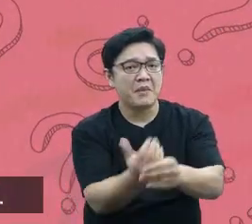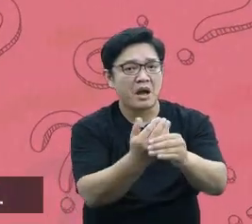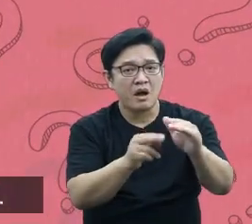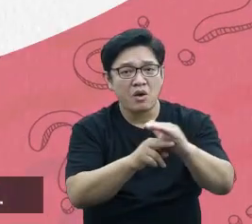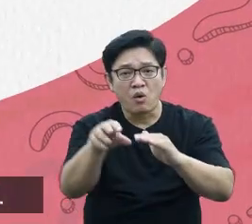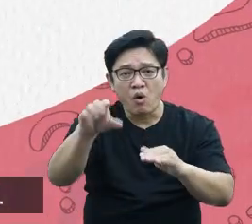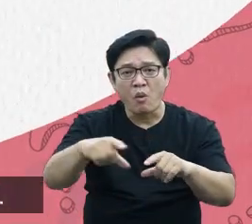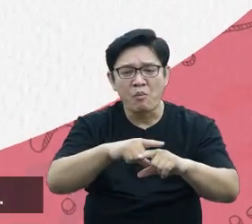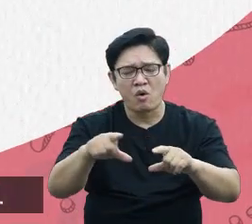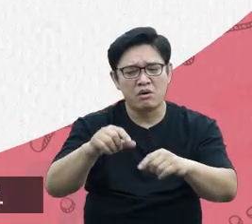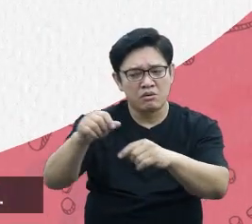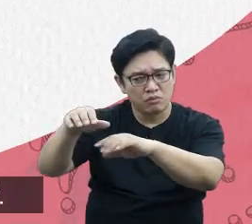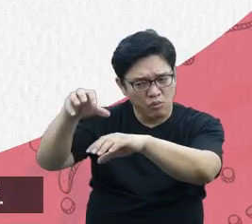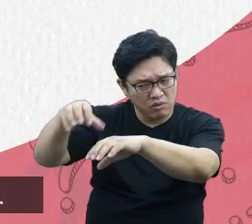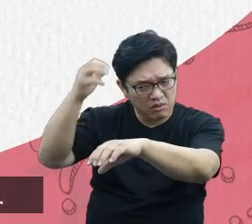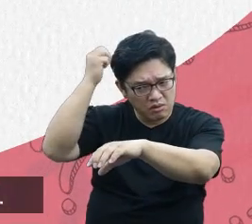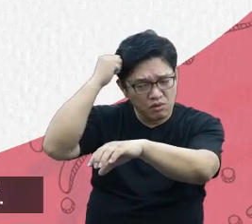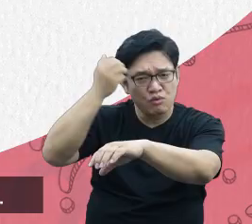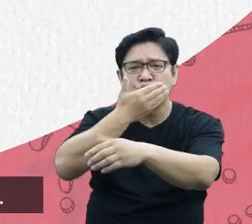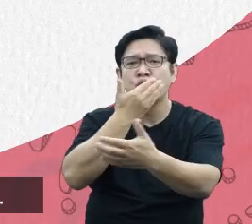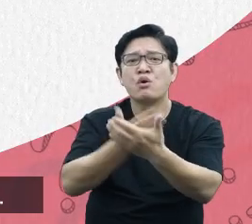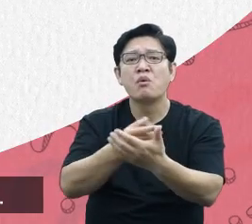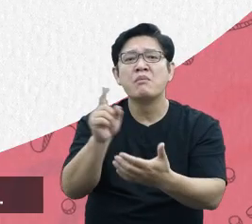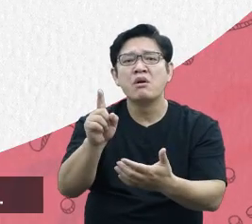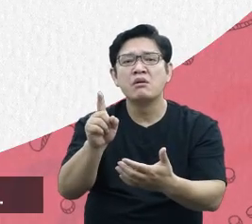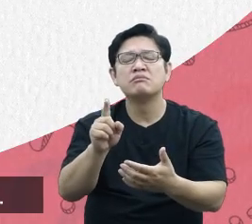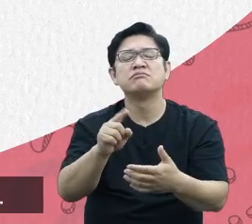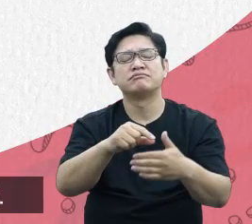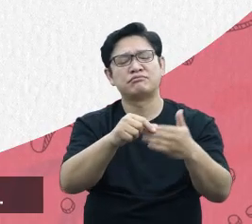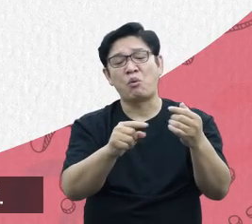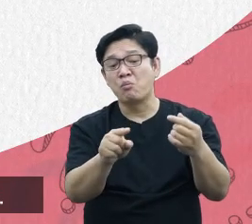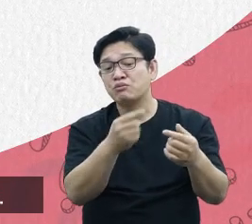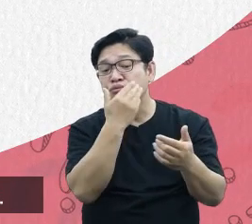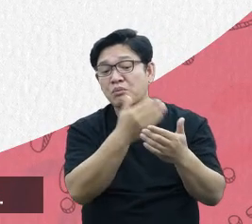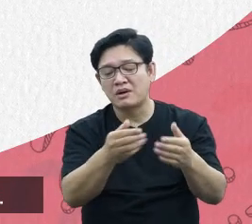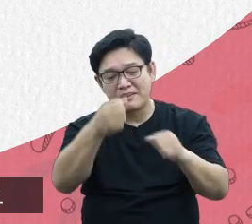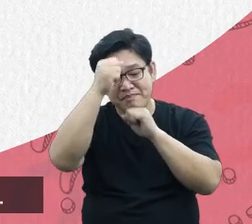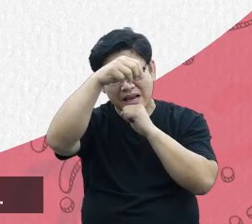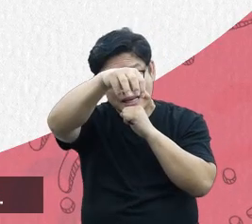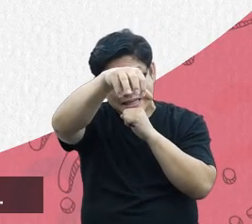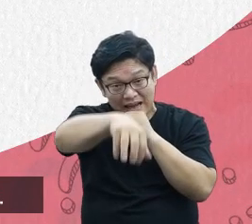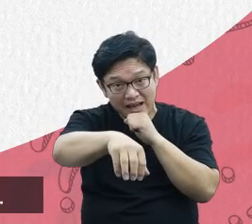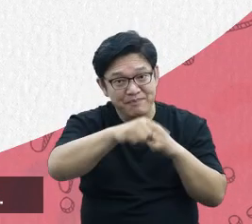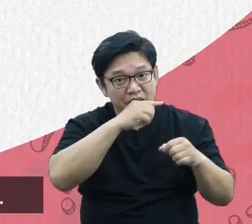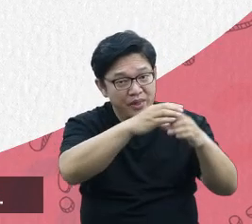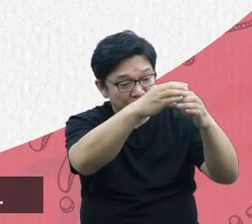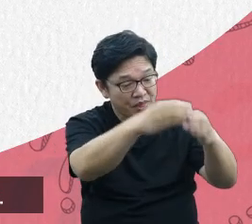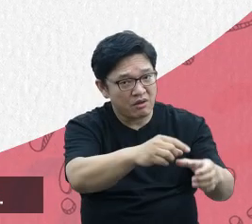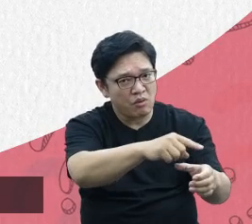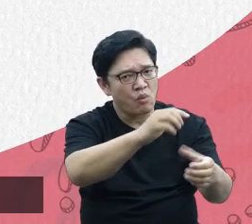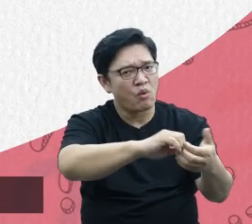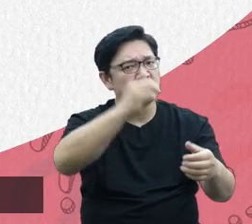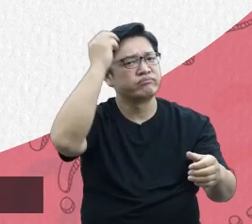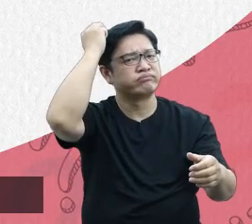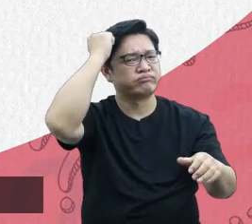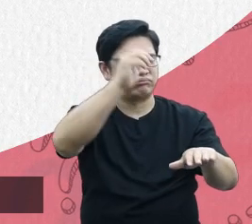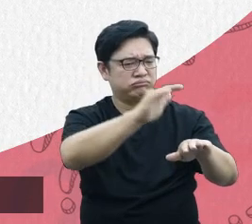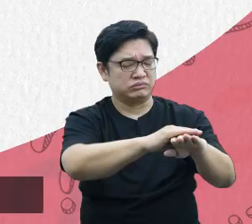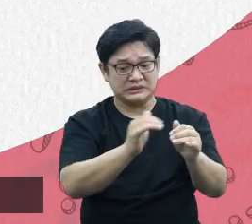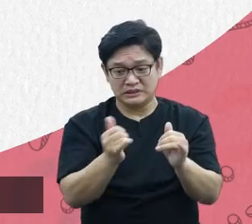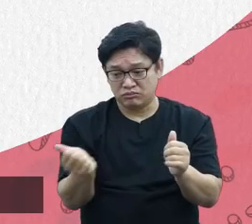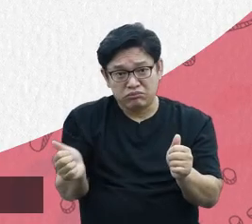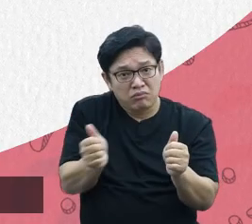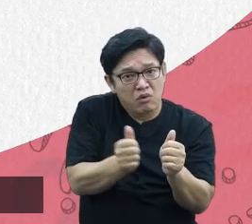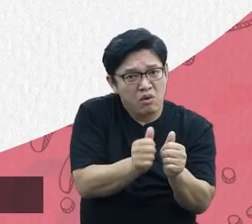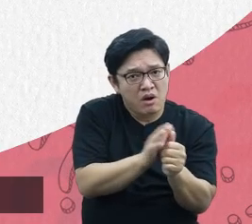재난 대피를 위해 평소 알아두어야 할 사항으로 무엇보다 소화기 관리가 중요합니다. 이때